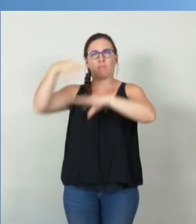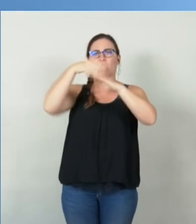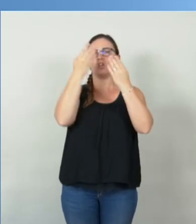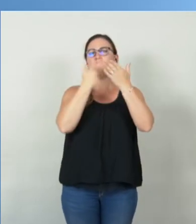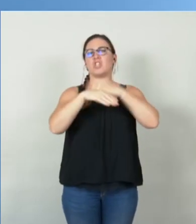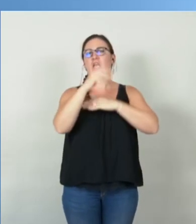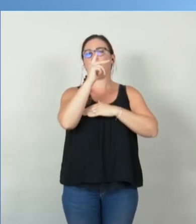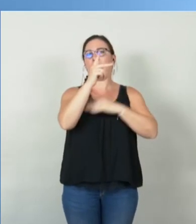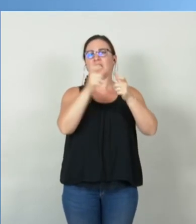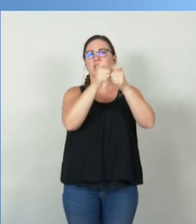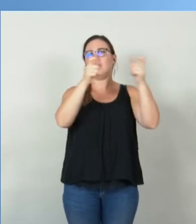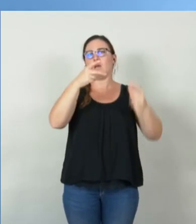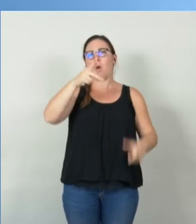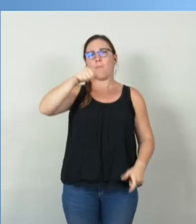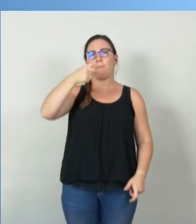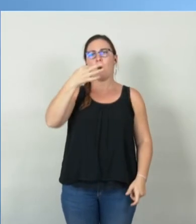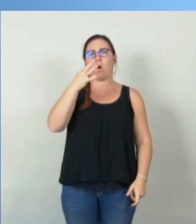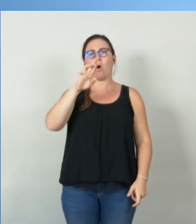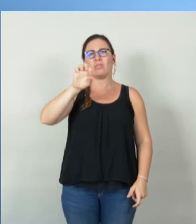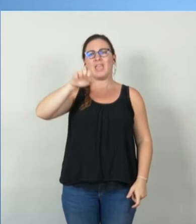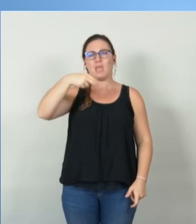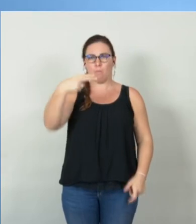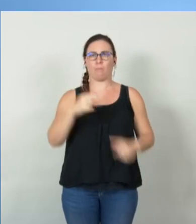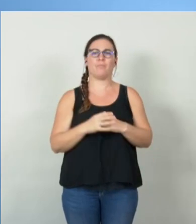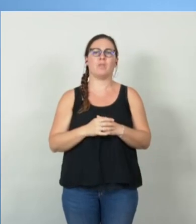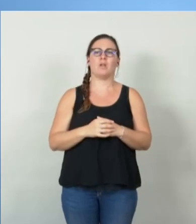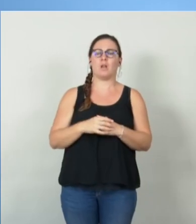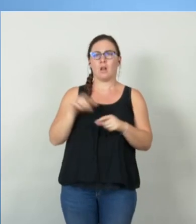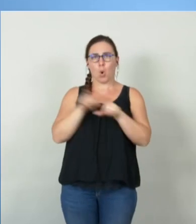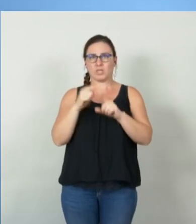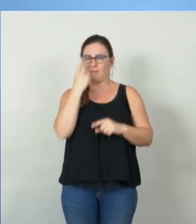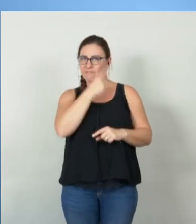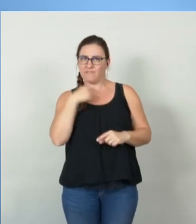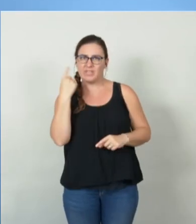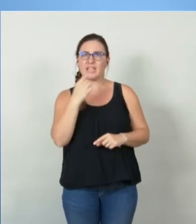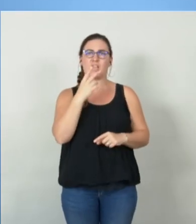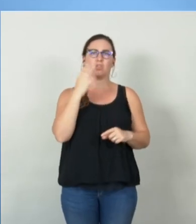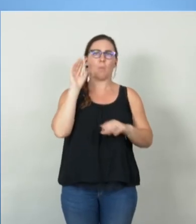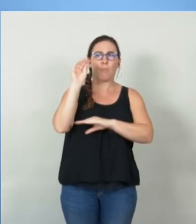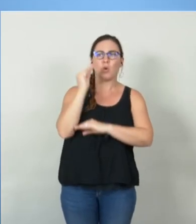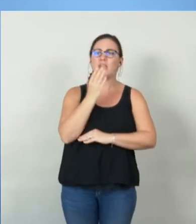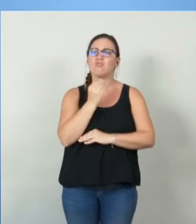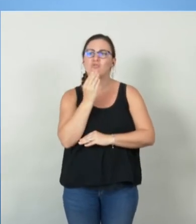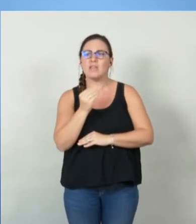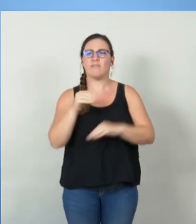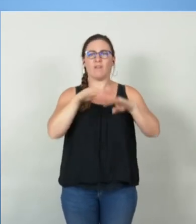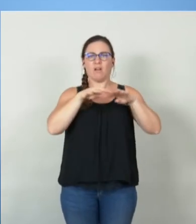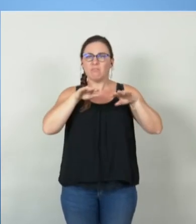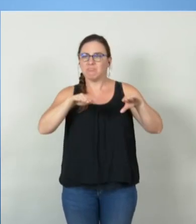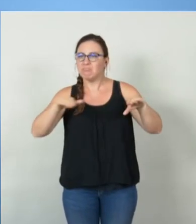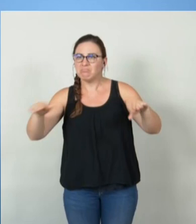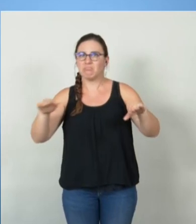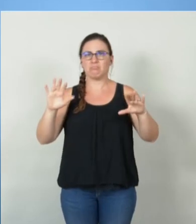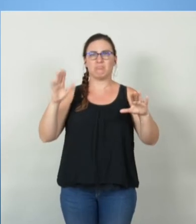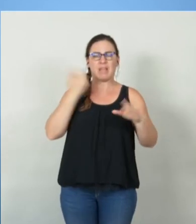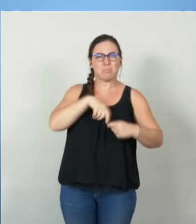avec ses compagnons de l'Affiche rouge composé de 10 visages de résistants juifs polonais communiste italien communiste espagnol